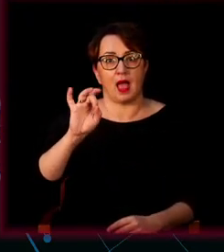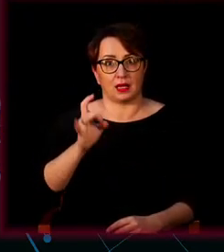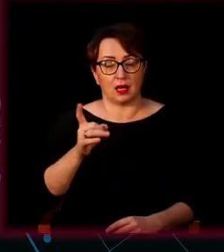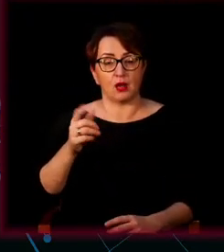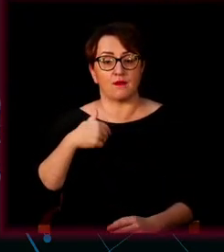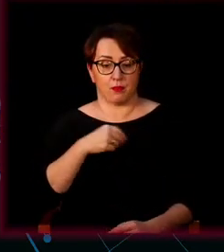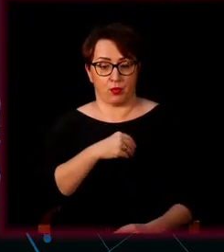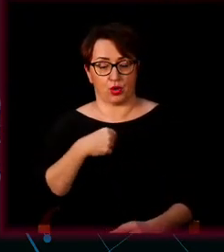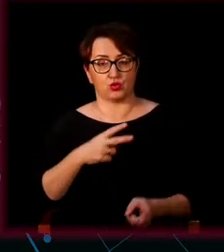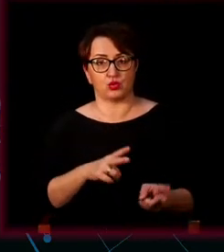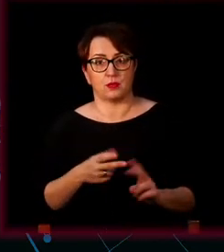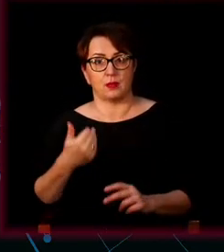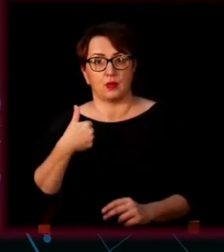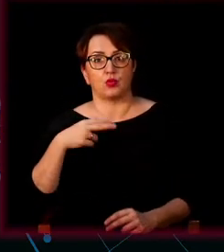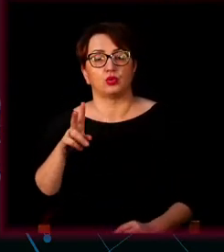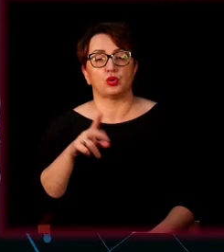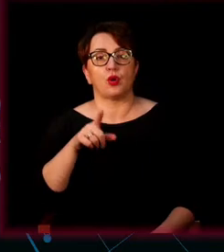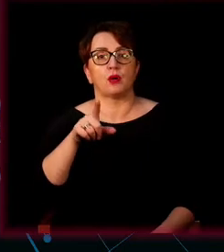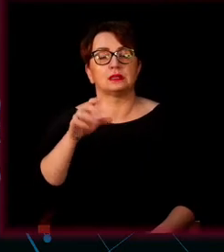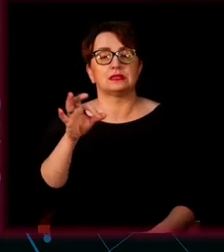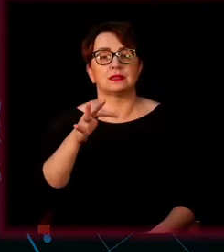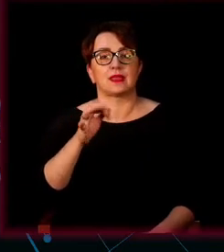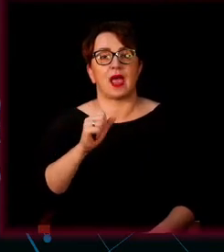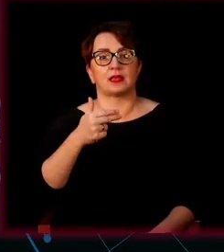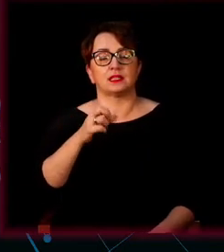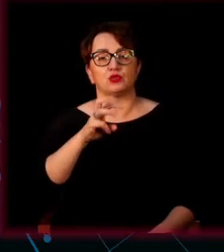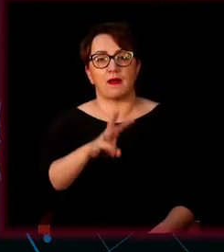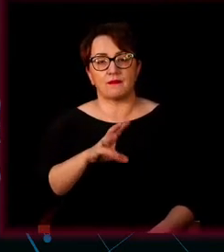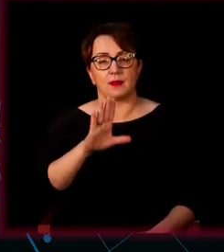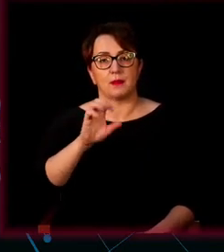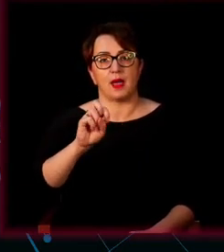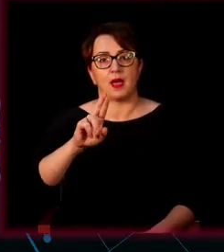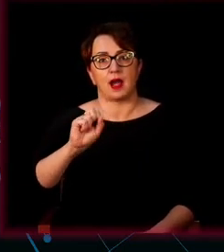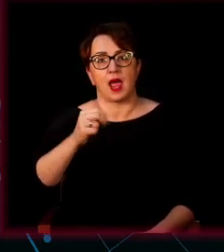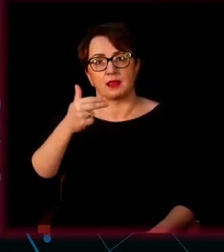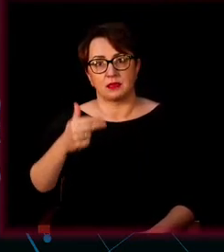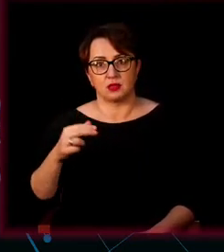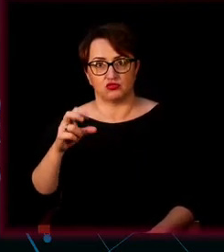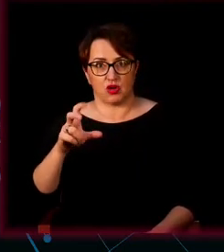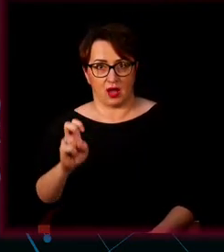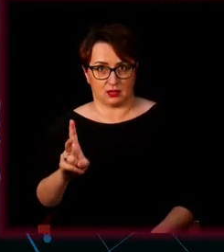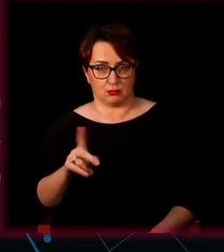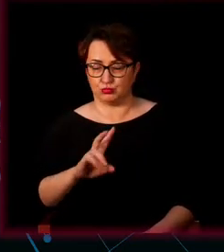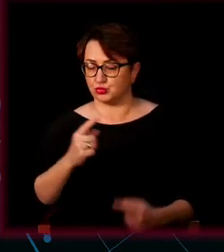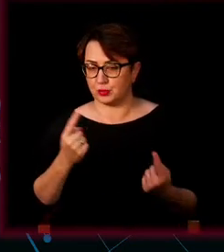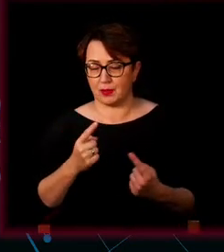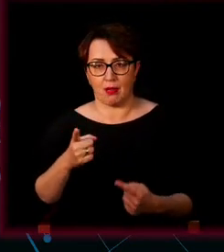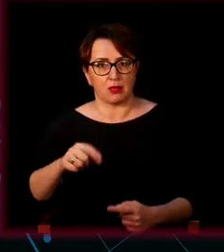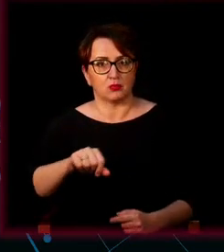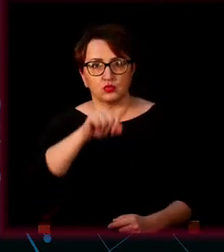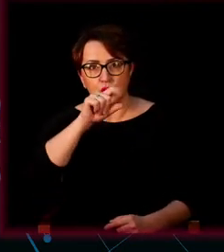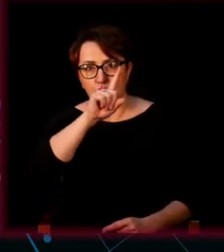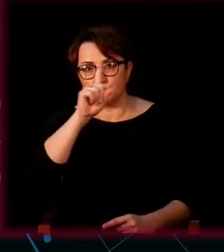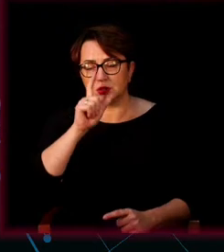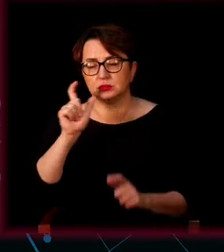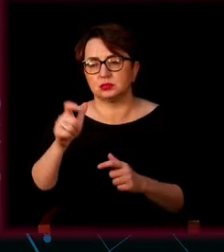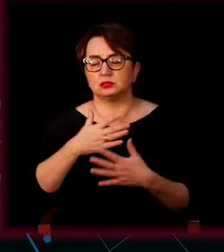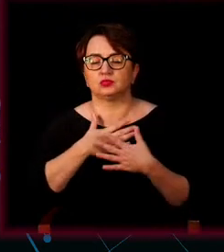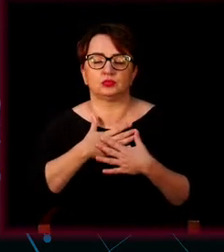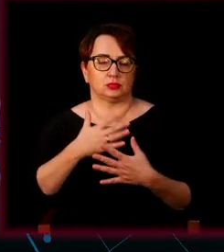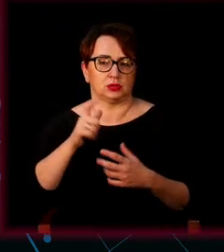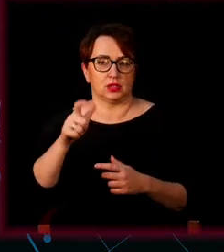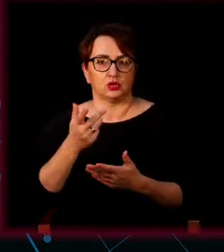też na pewno przełożyło się na duży sukces tej powieści, czy też dużą po prostu sympatię do tej powieści czytelników.